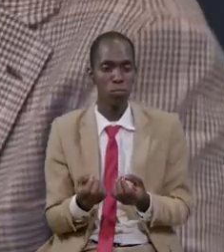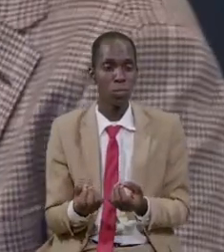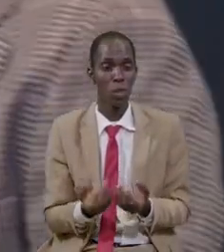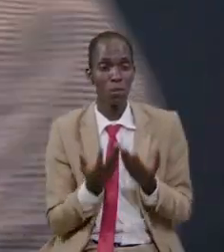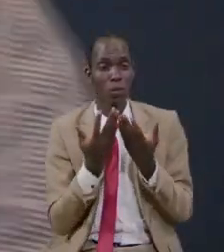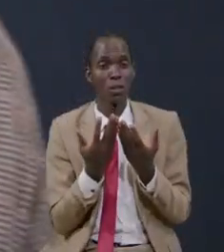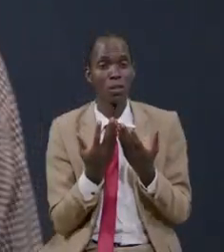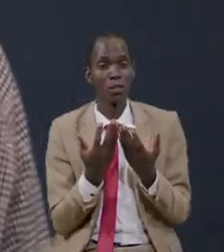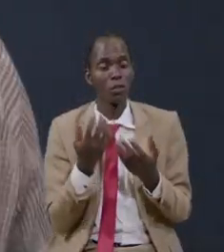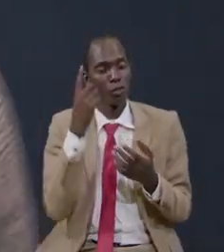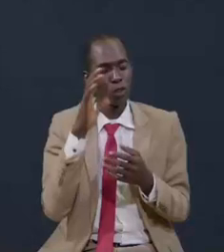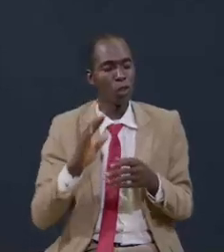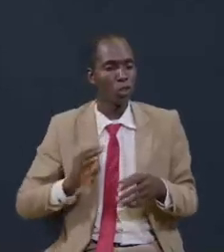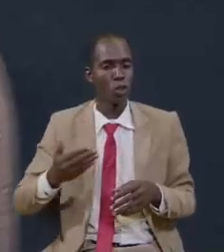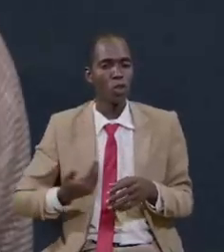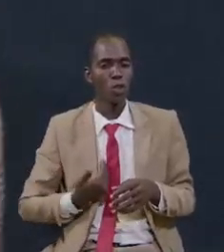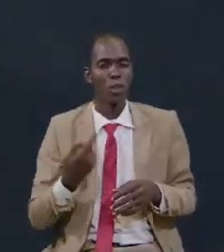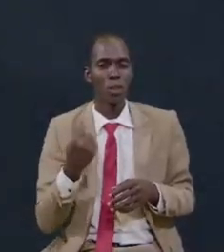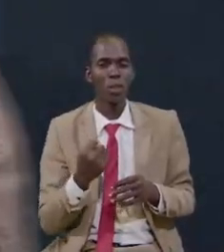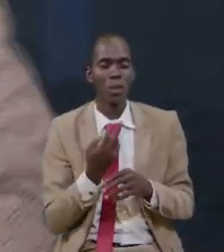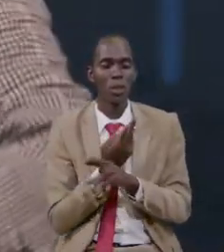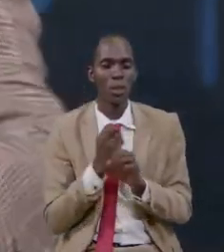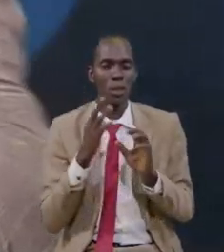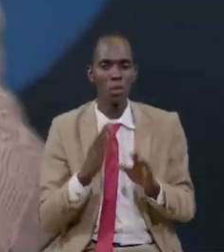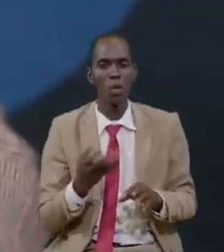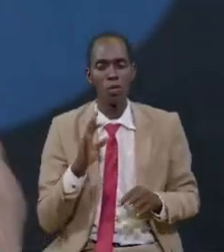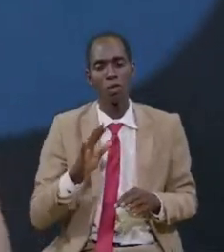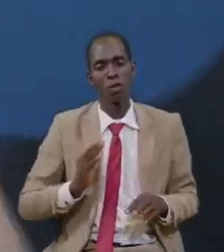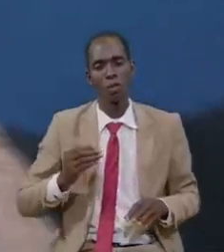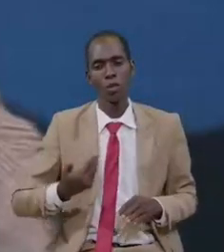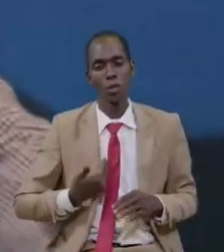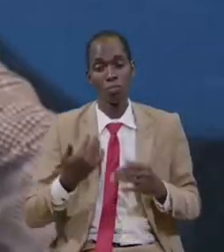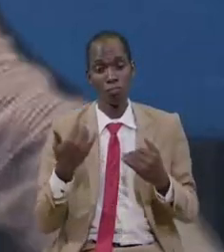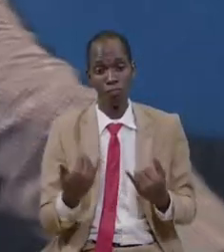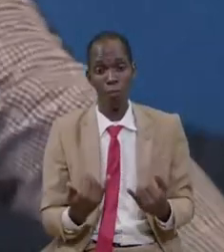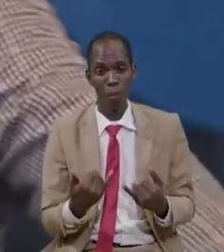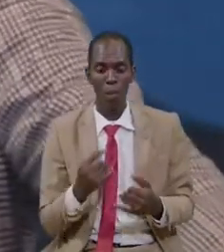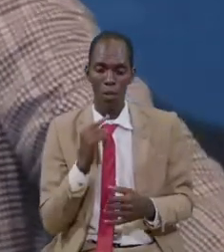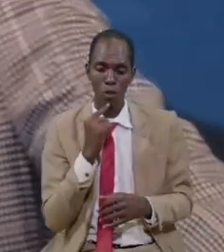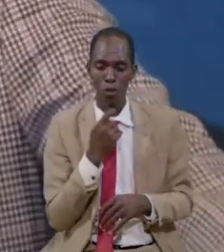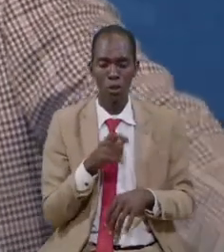Le rédempteur de ton âme. La tête baissée, les yeux fermés.